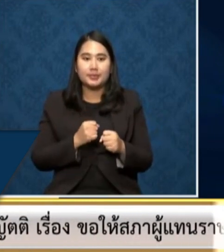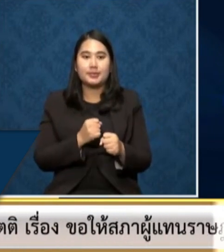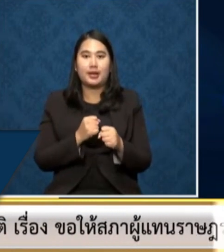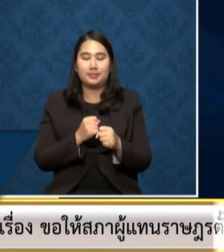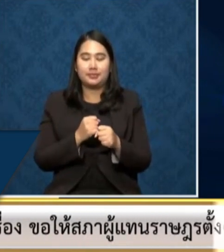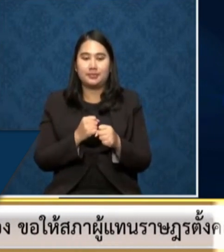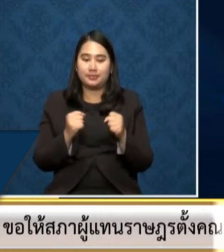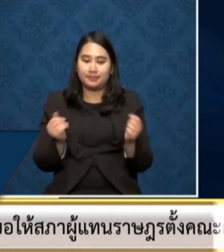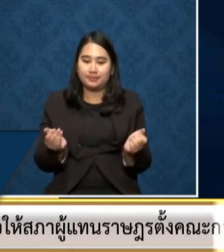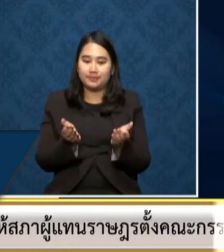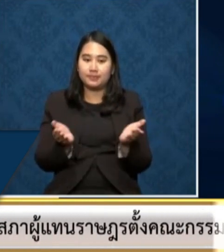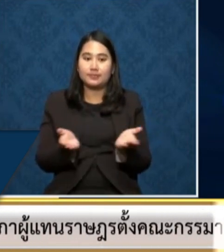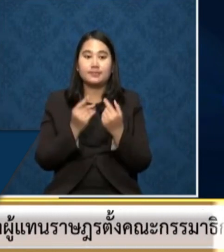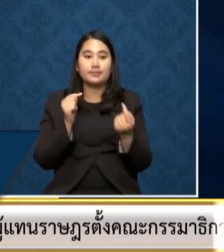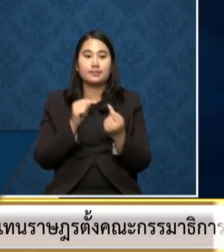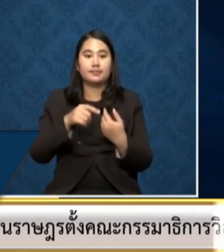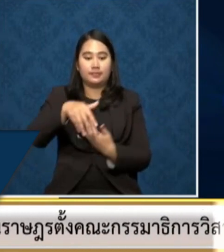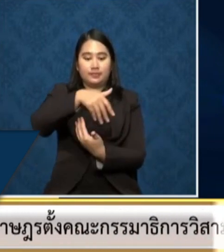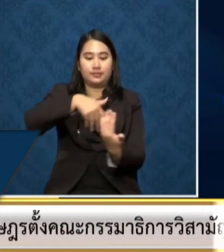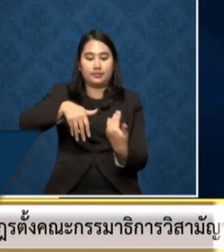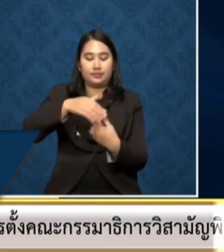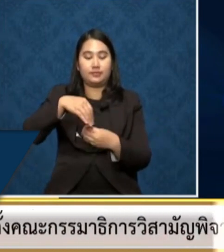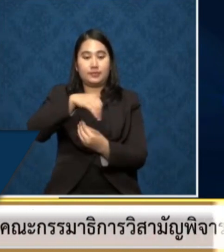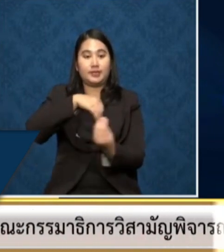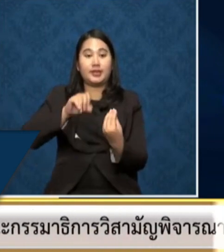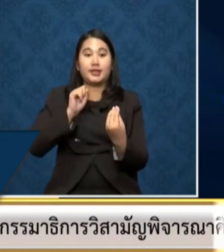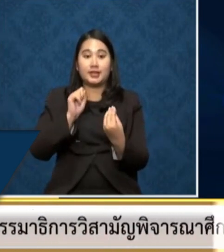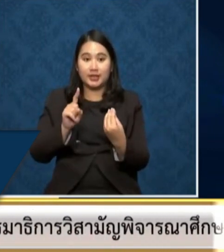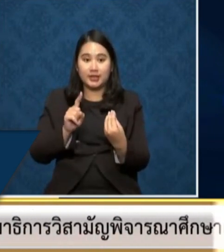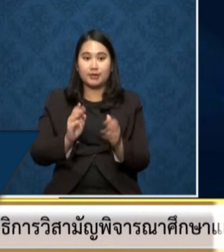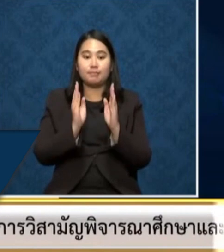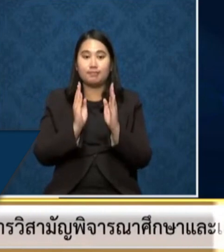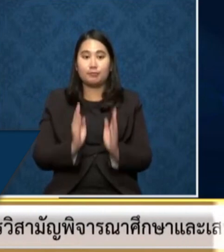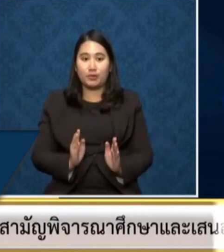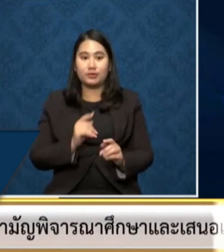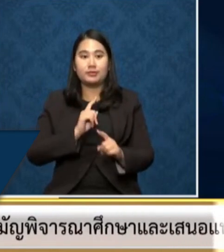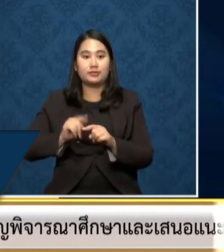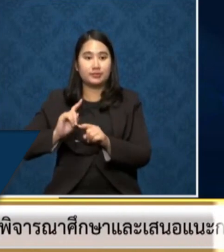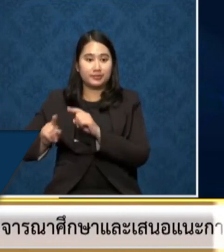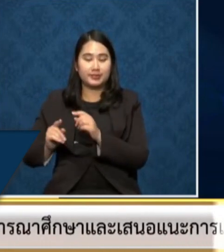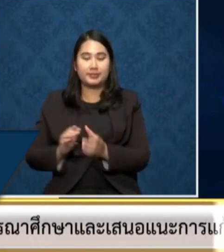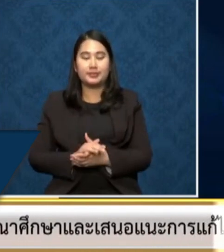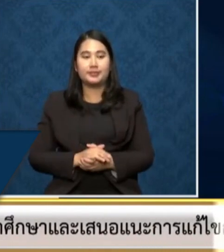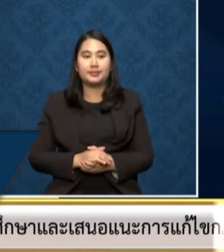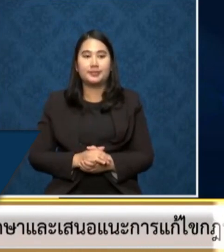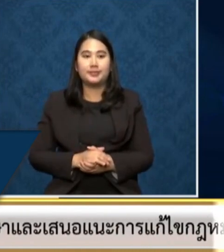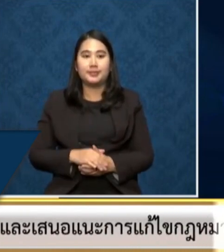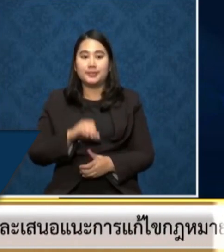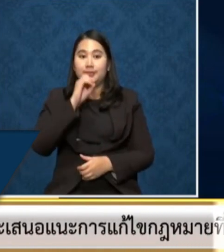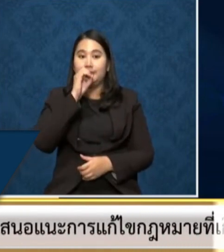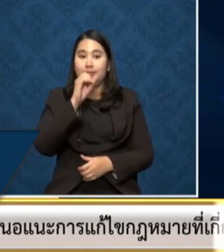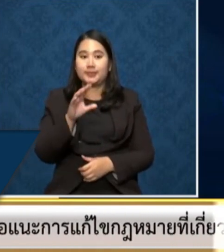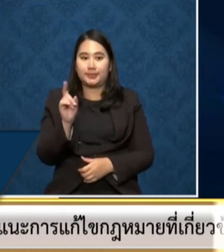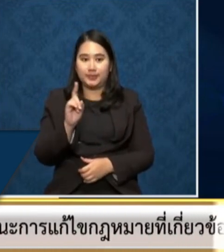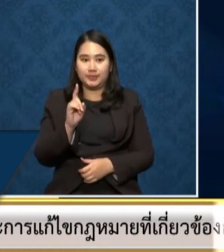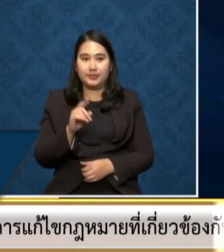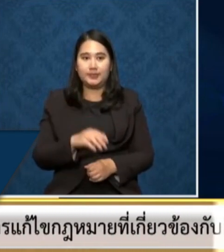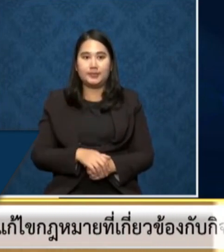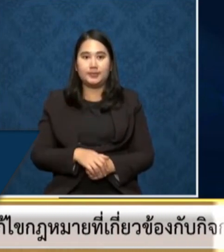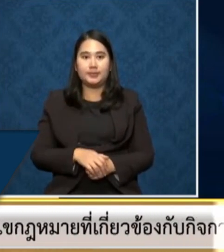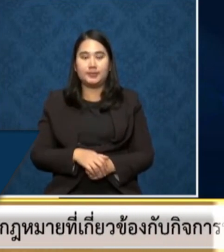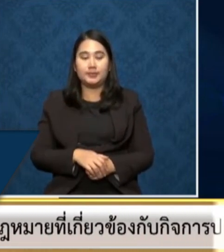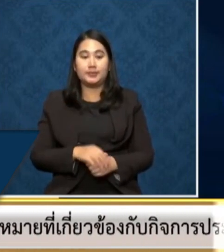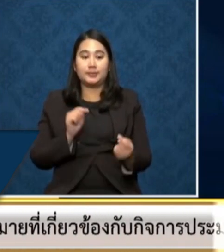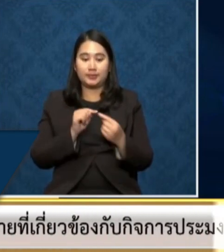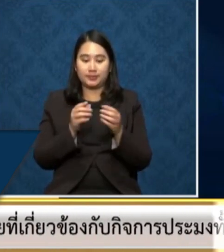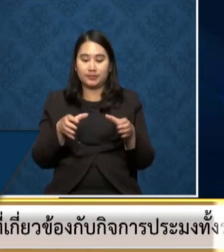สมดุลระหว่างสิ่งแวดล้อมเศรษฐกิจและมนุษยชนจึงมีการเสนอให้เพิ่มสัดส่วนของท้องถิ่น